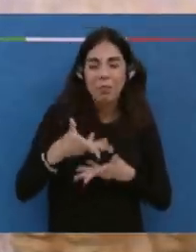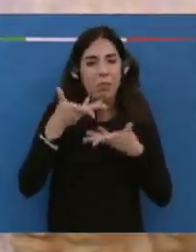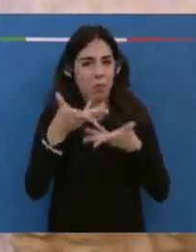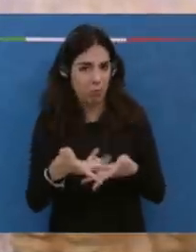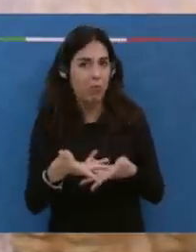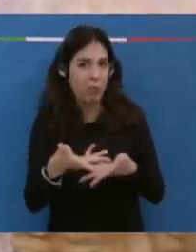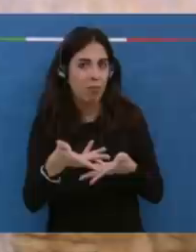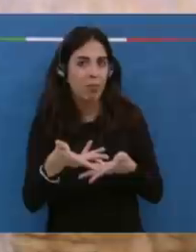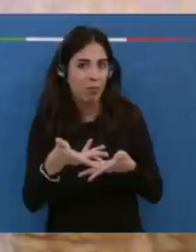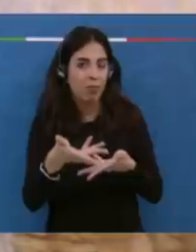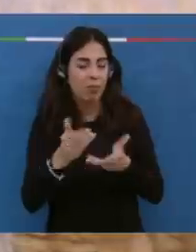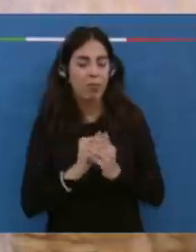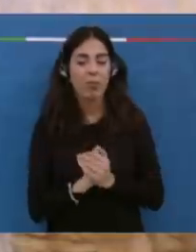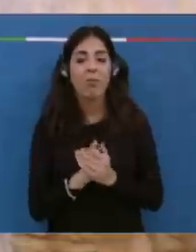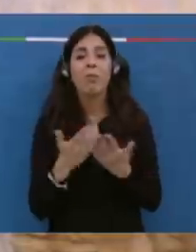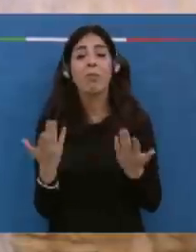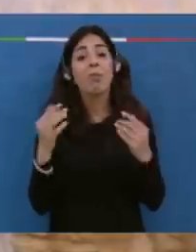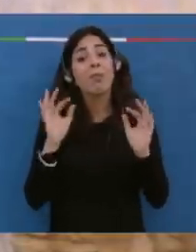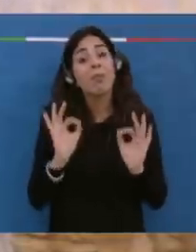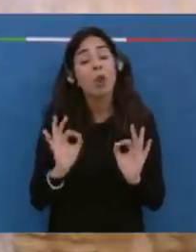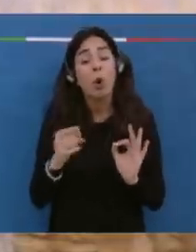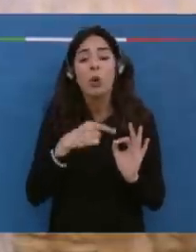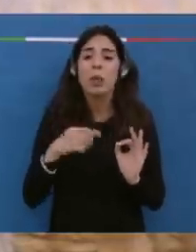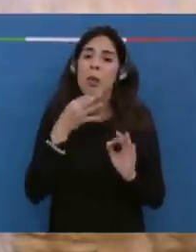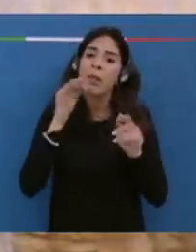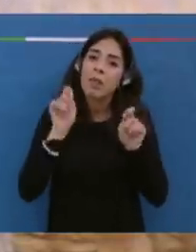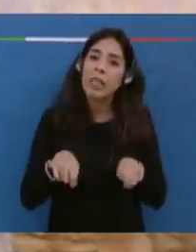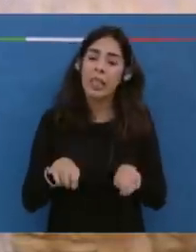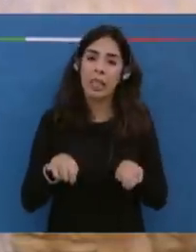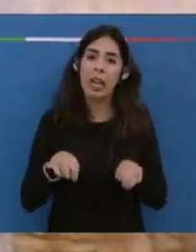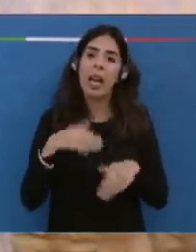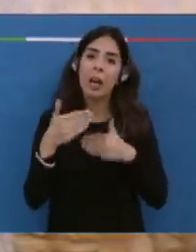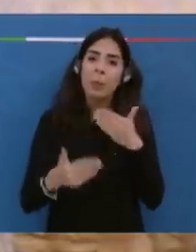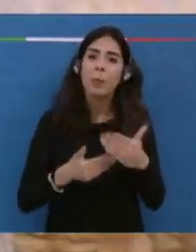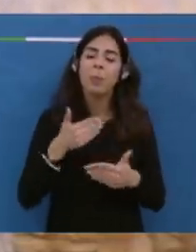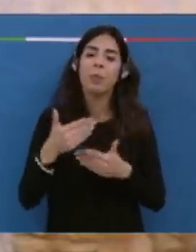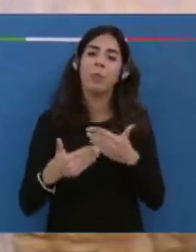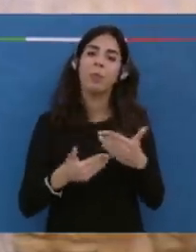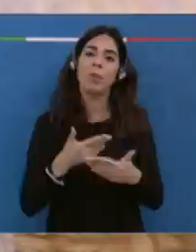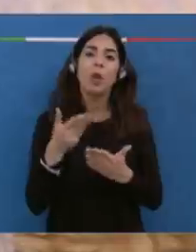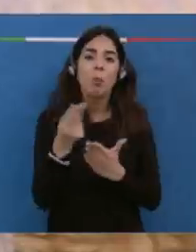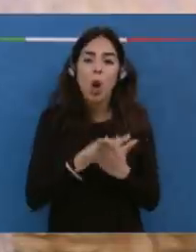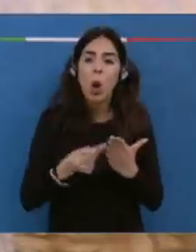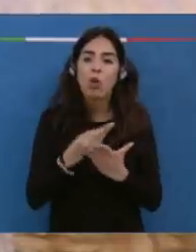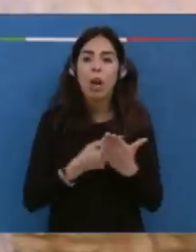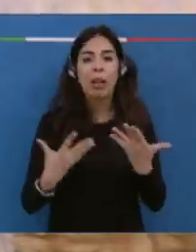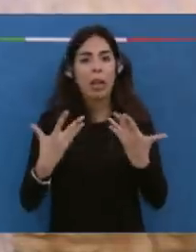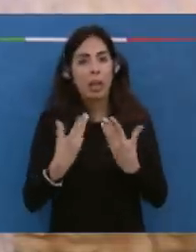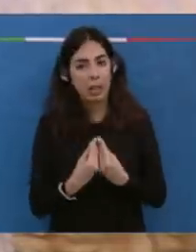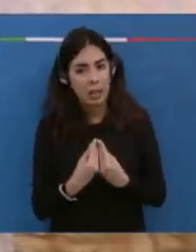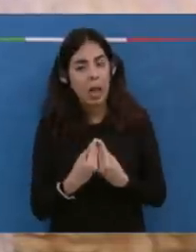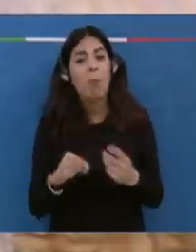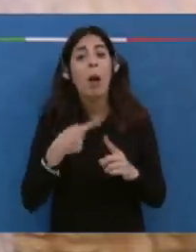abbiamo così iniziato ad avviare i progetti comuni e le ha